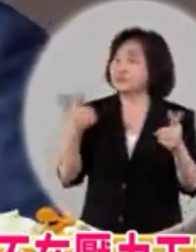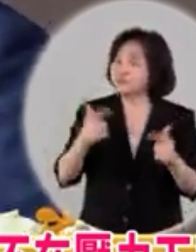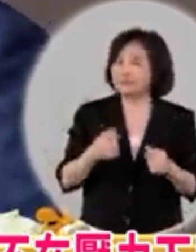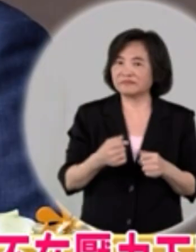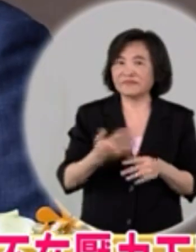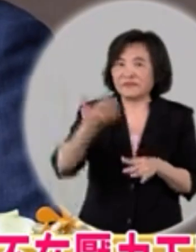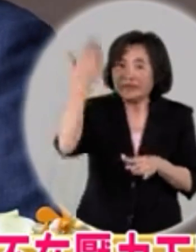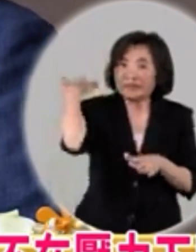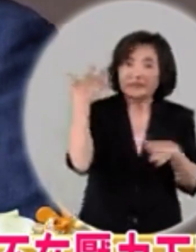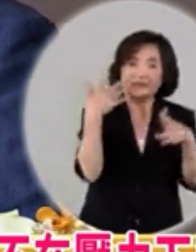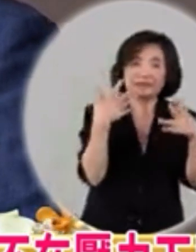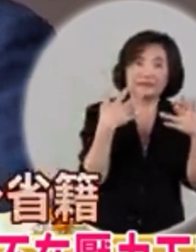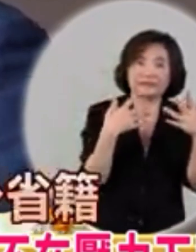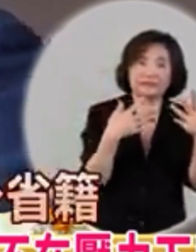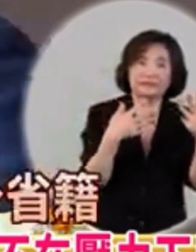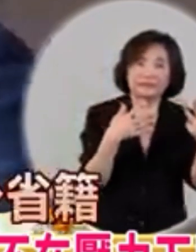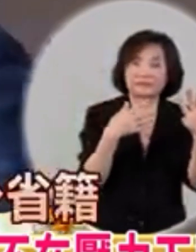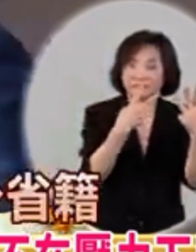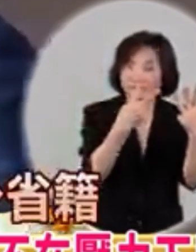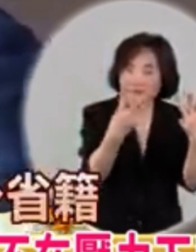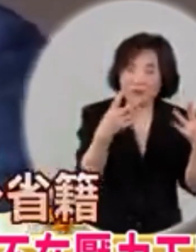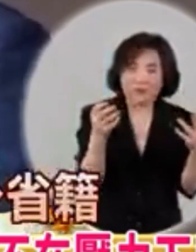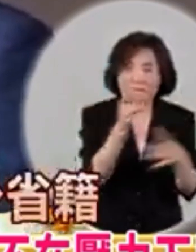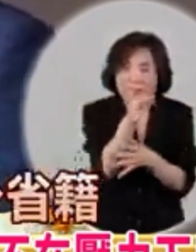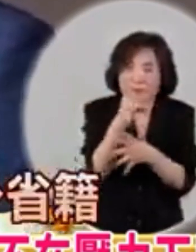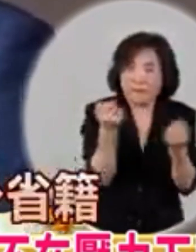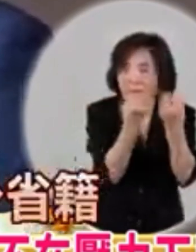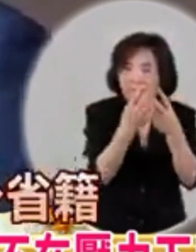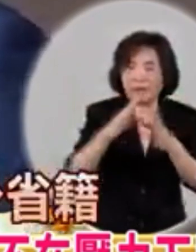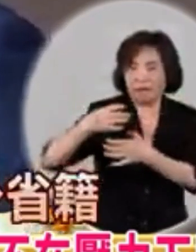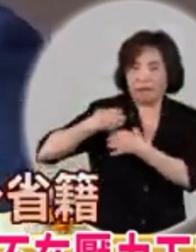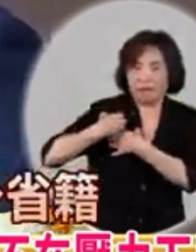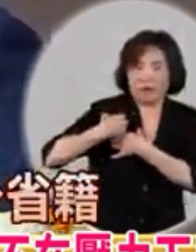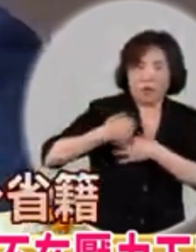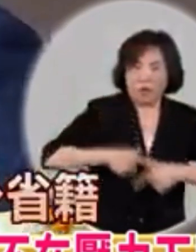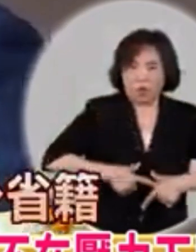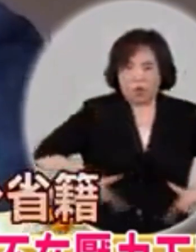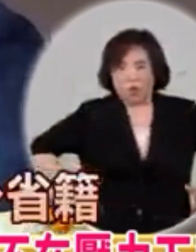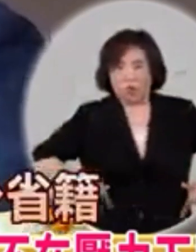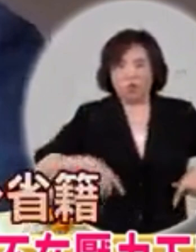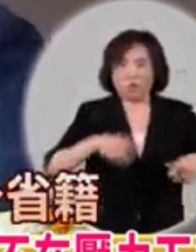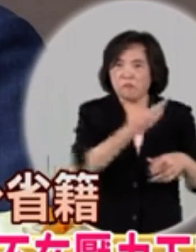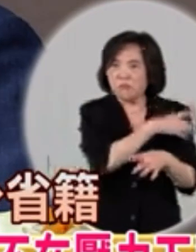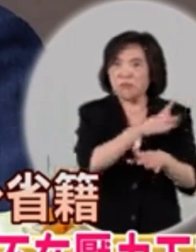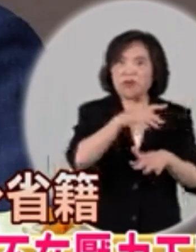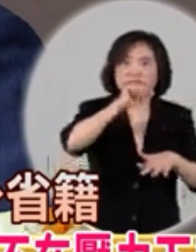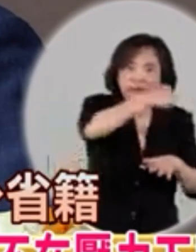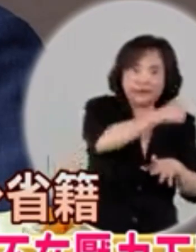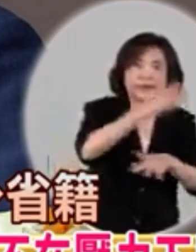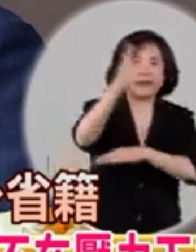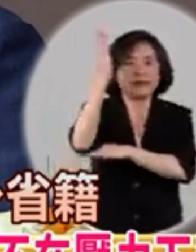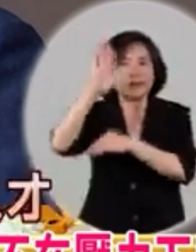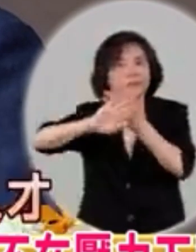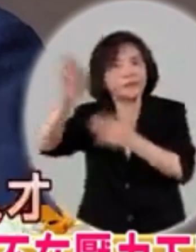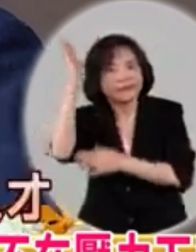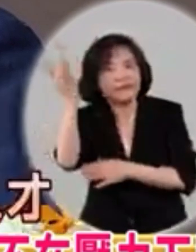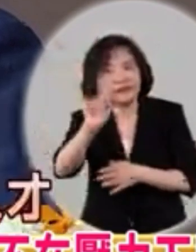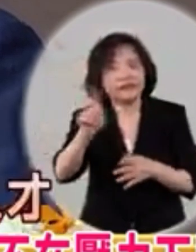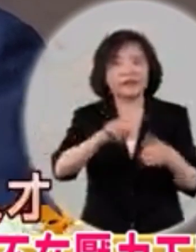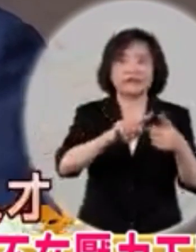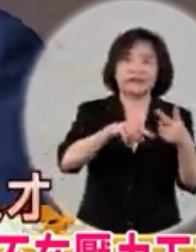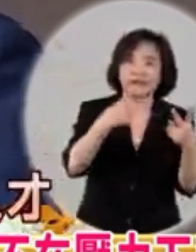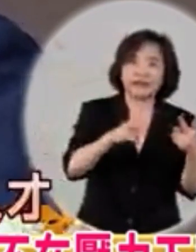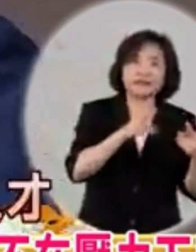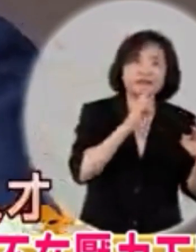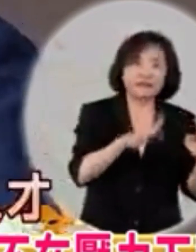中英勇奋战的国军没有分省级，半导体护